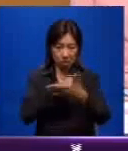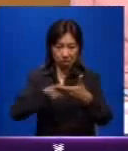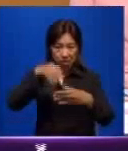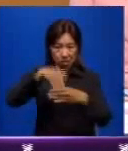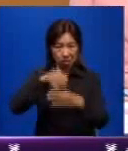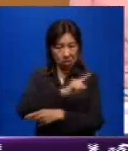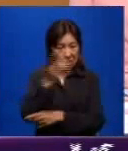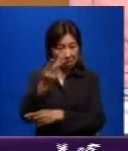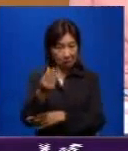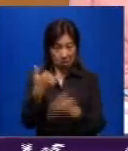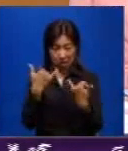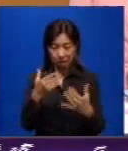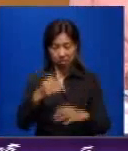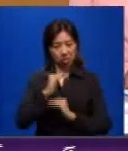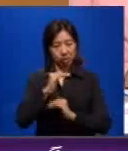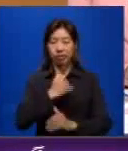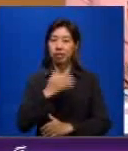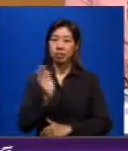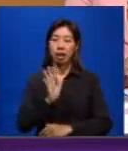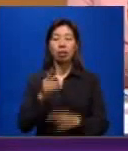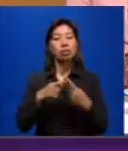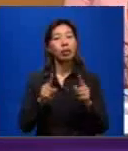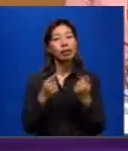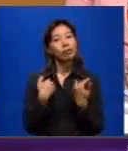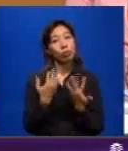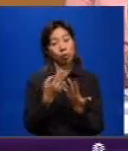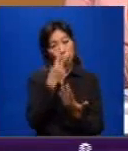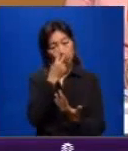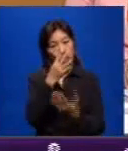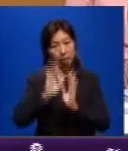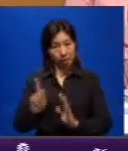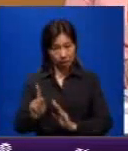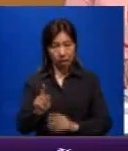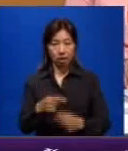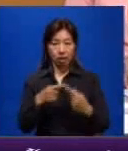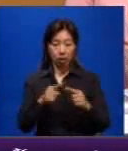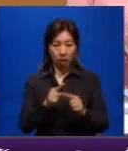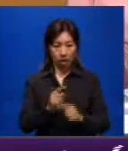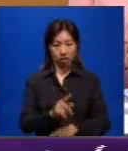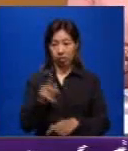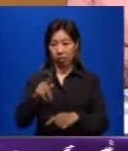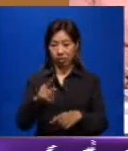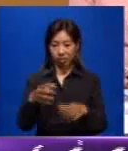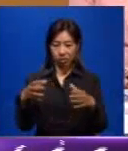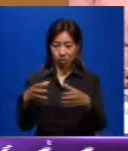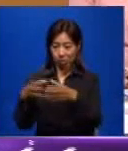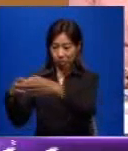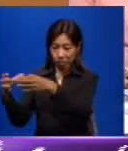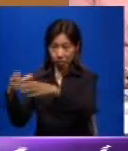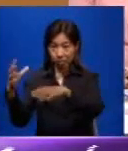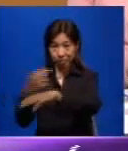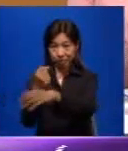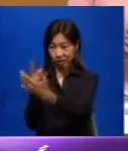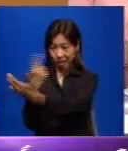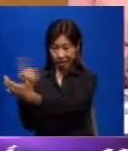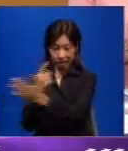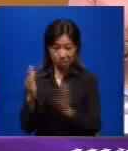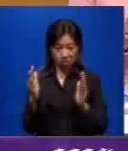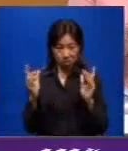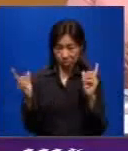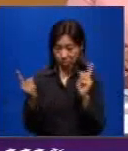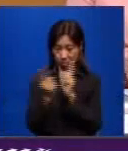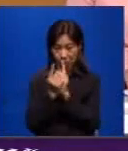ไปนะคะ ค่ะซึ่งในเบื้องต้นของการหารือกันทางด้านของกกต.ก็จะมีการหารือกันก่อนที่จะมีการพูดคุยกับผู้นำแล้วก็ทางด้าน